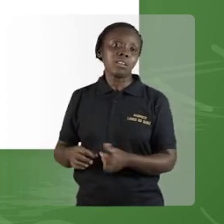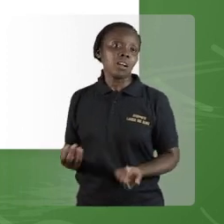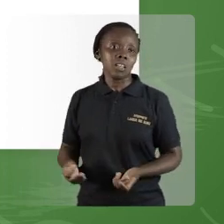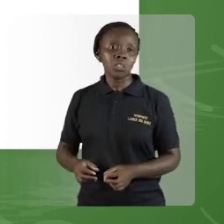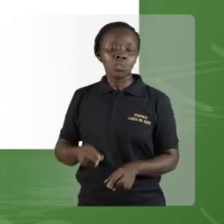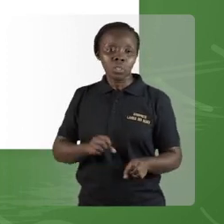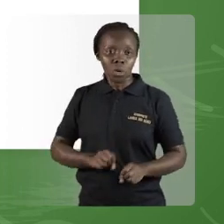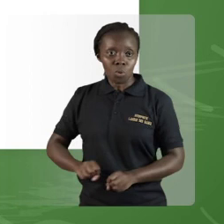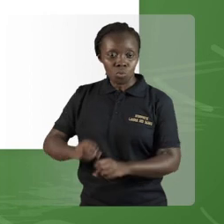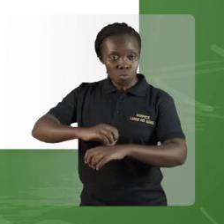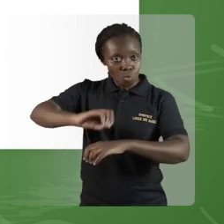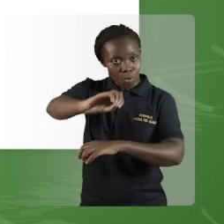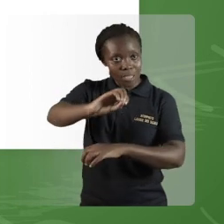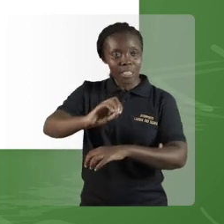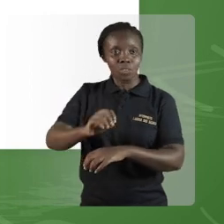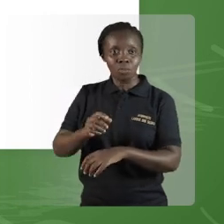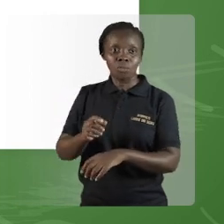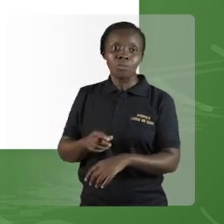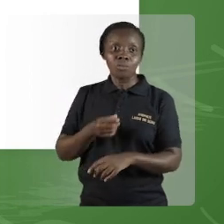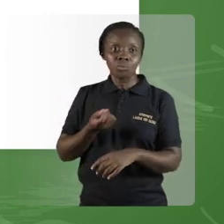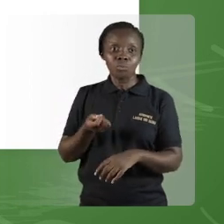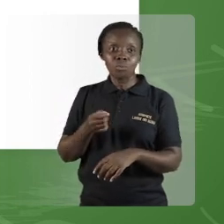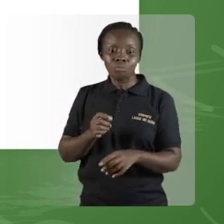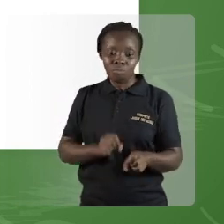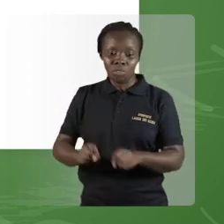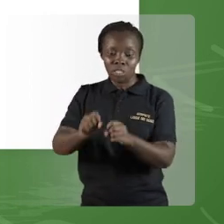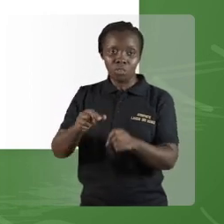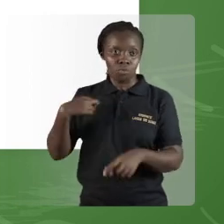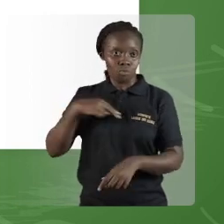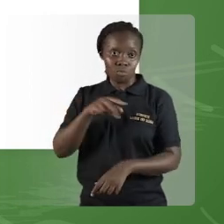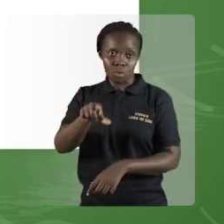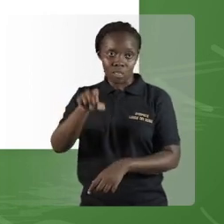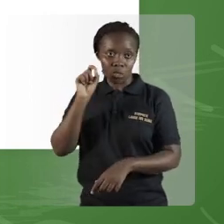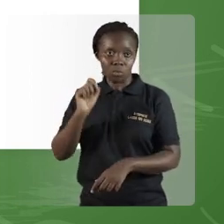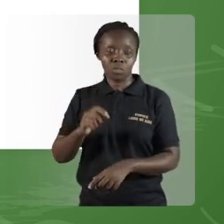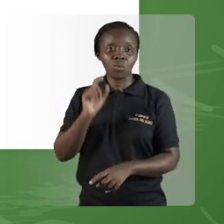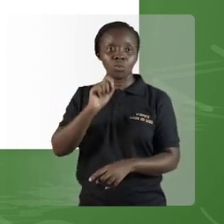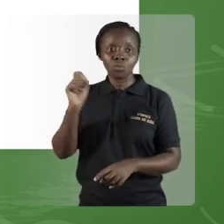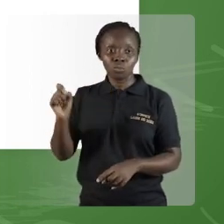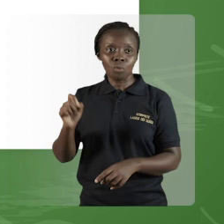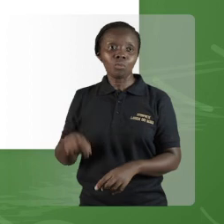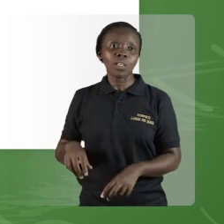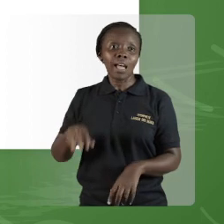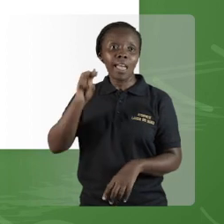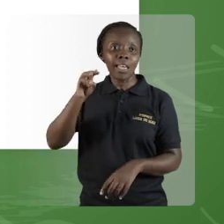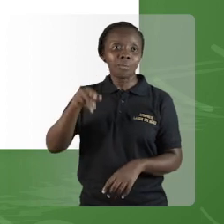fois le bras de levier. Ici, le bras de levier, c'est L sur 2 fois sinus alpha.